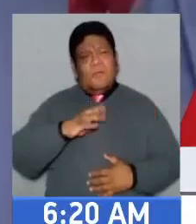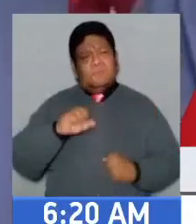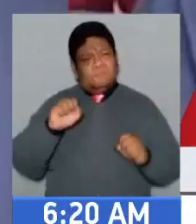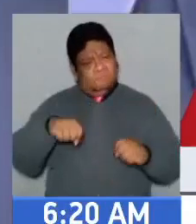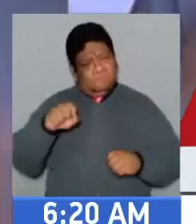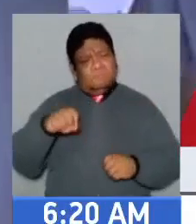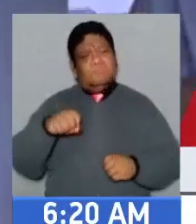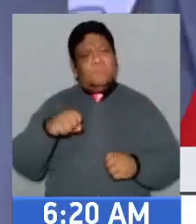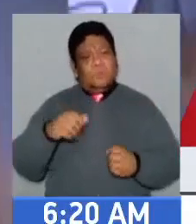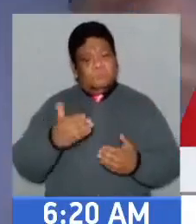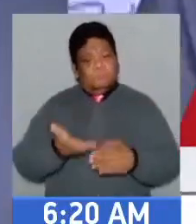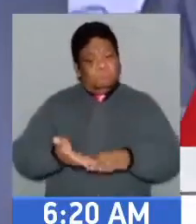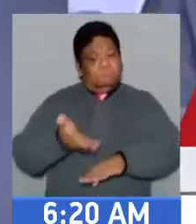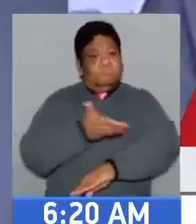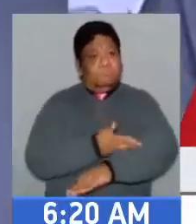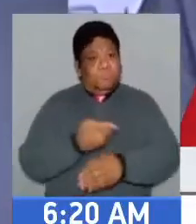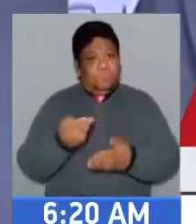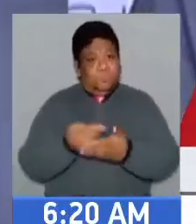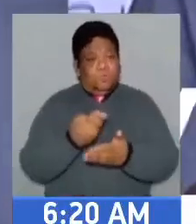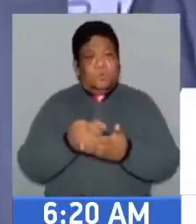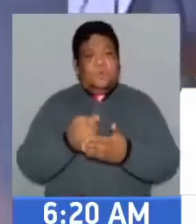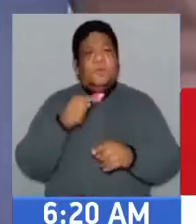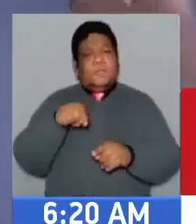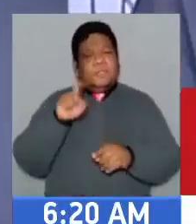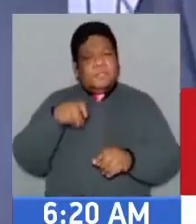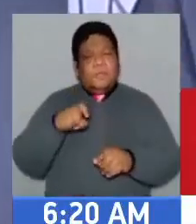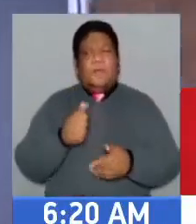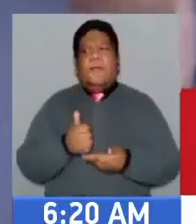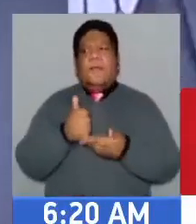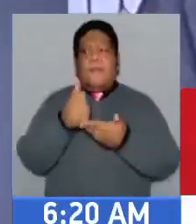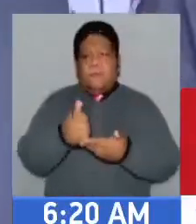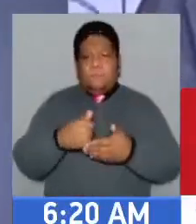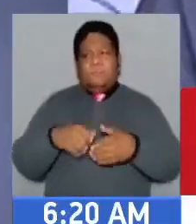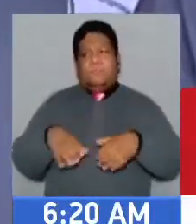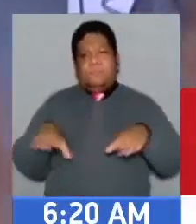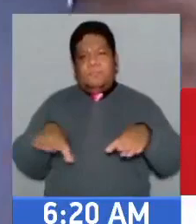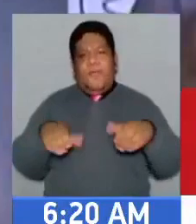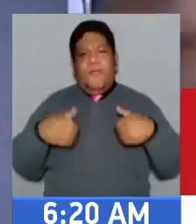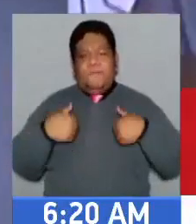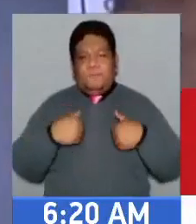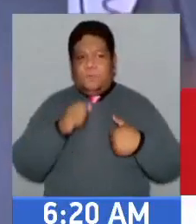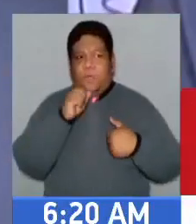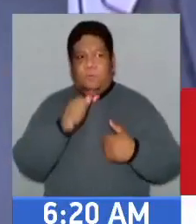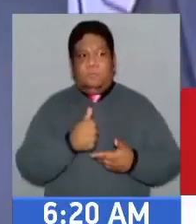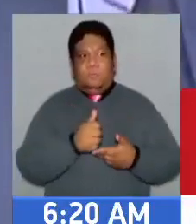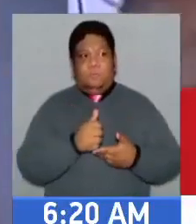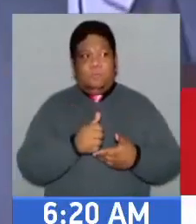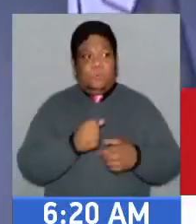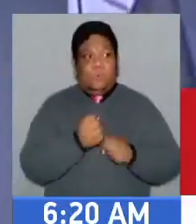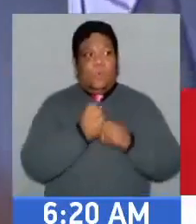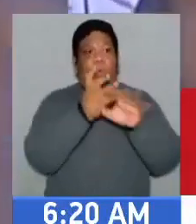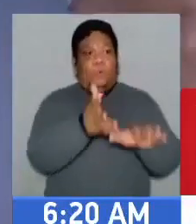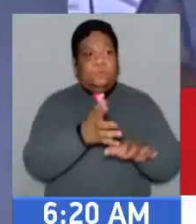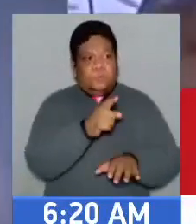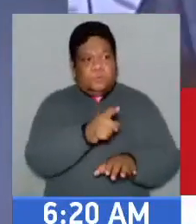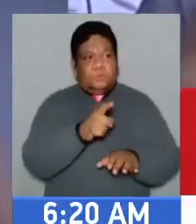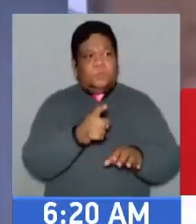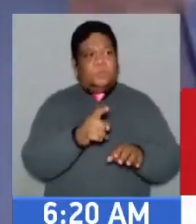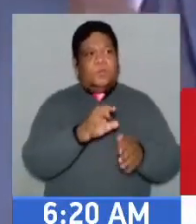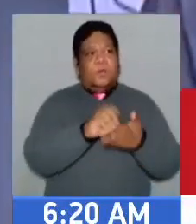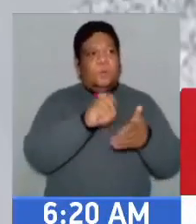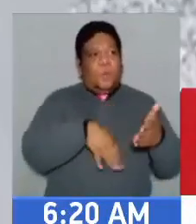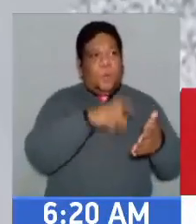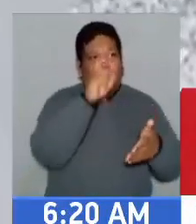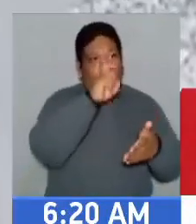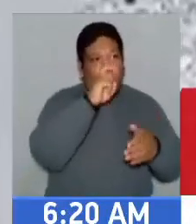yung modernisasyon na nakapaglilikha ng hanap buhay, hindi yung lumilikha ng phase out at ang pinapaboran lamang yung mga dayuhang kapitalista dito sa